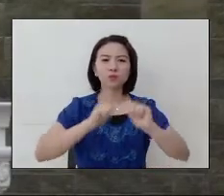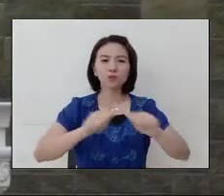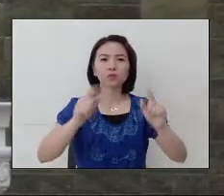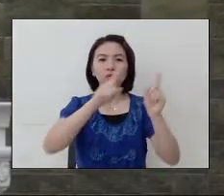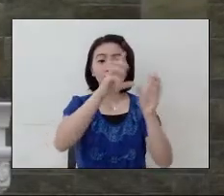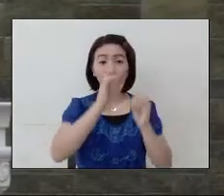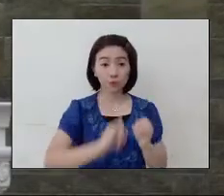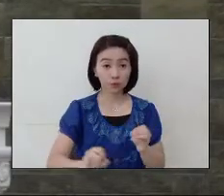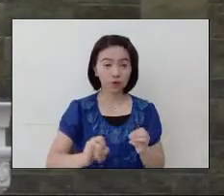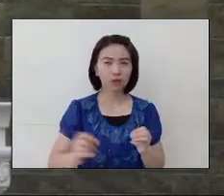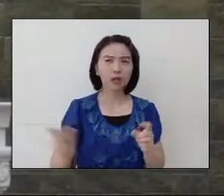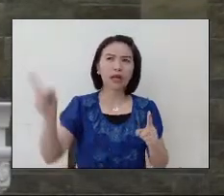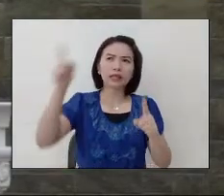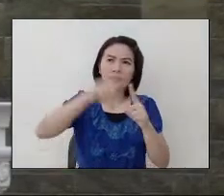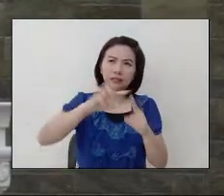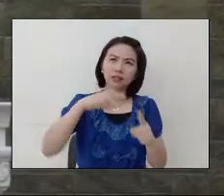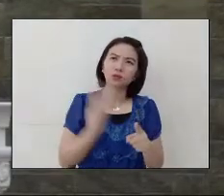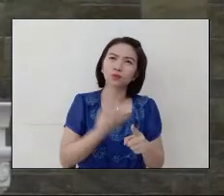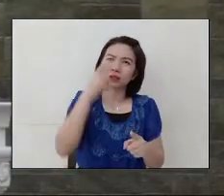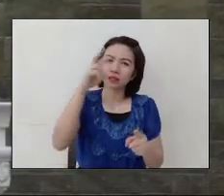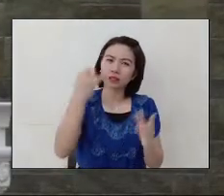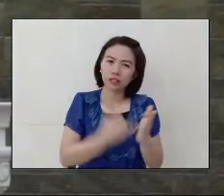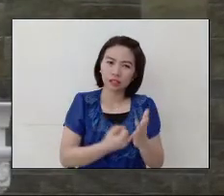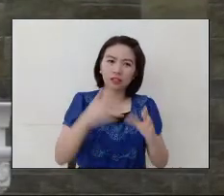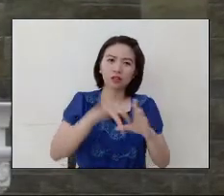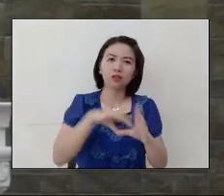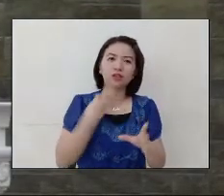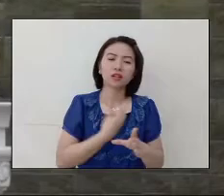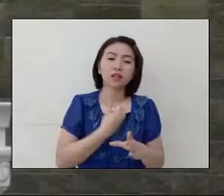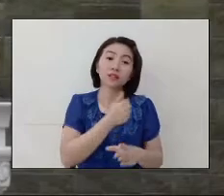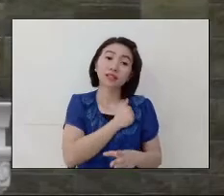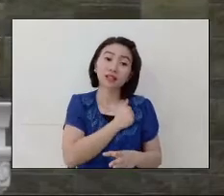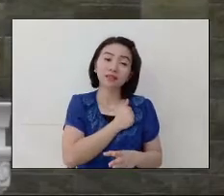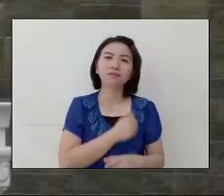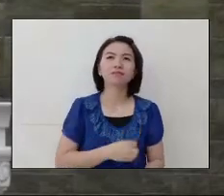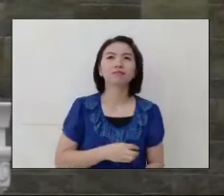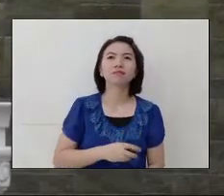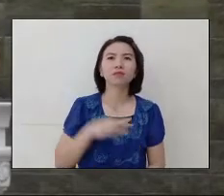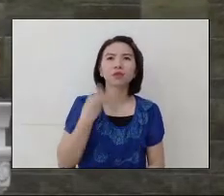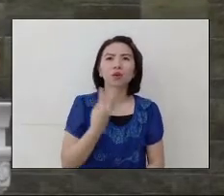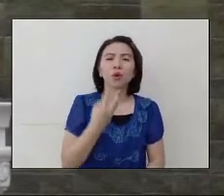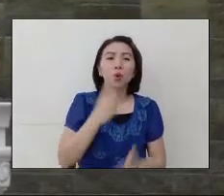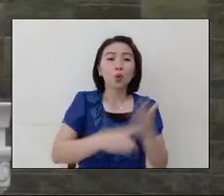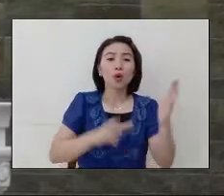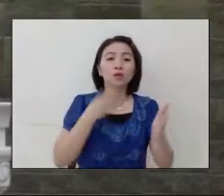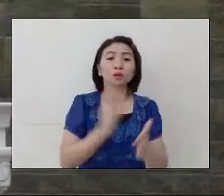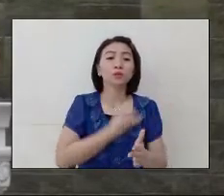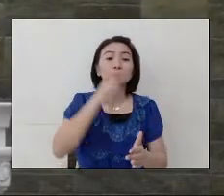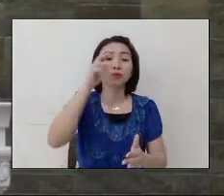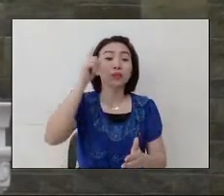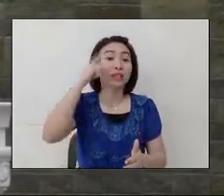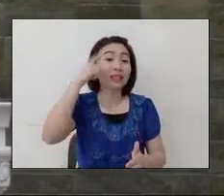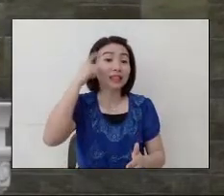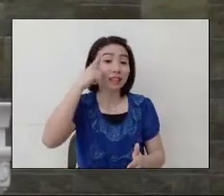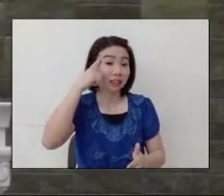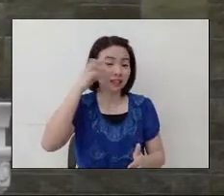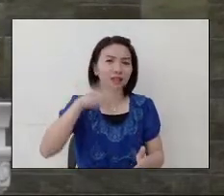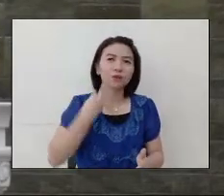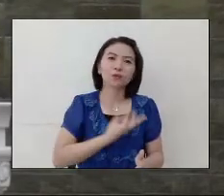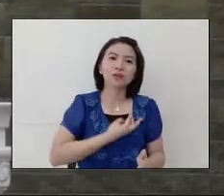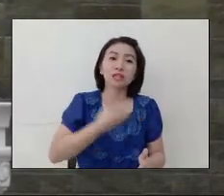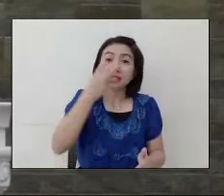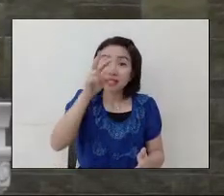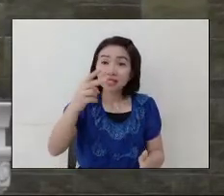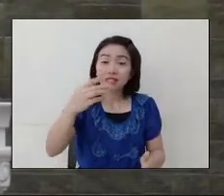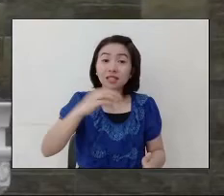ginagawa. Yung ating iniisip ay makikita natin sa ating ginagawa. See, mga